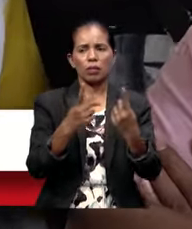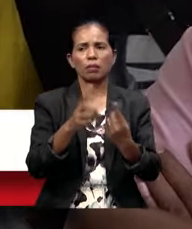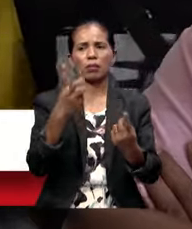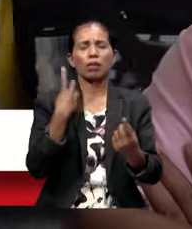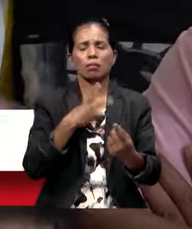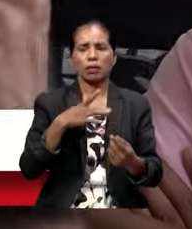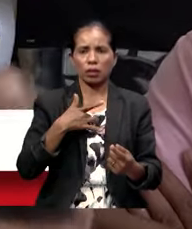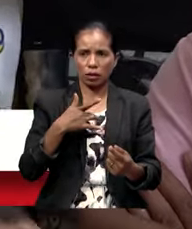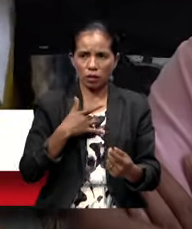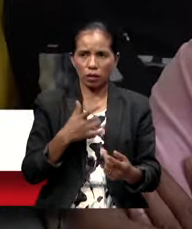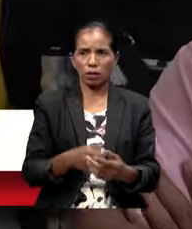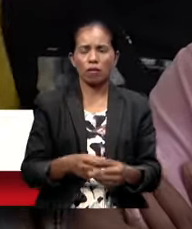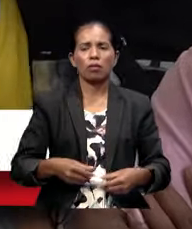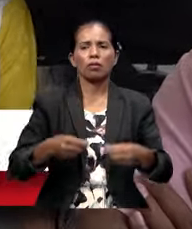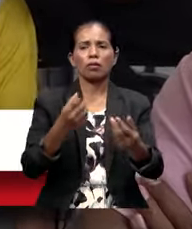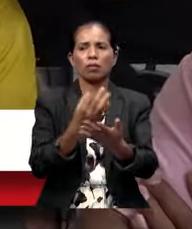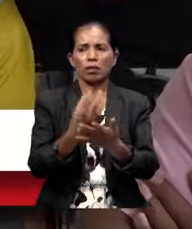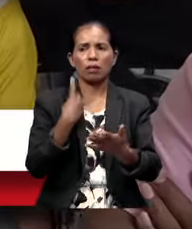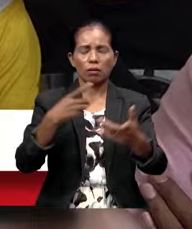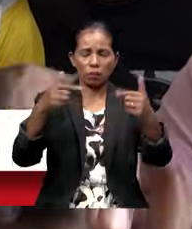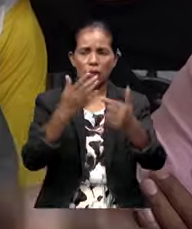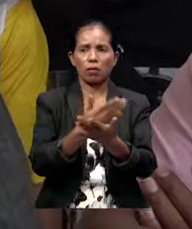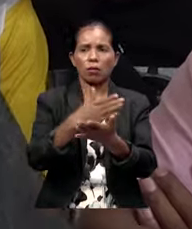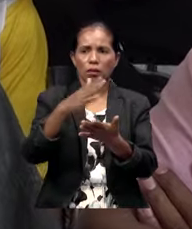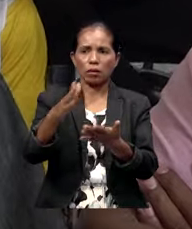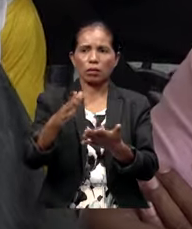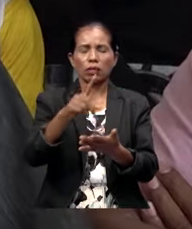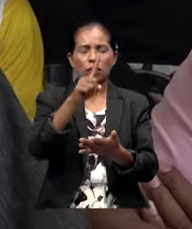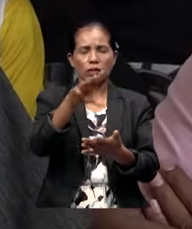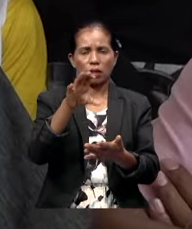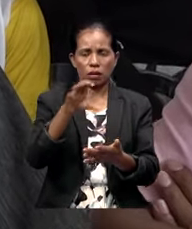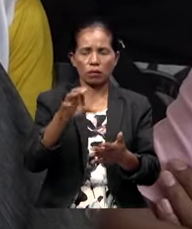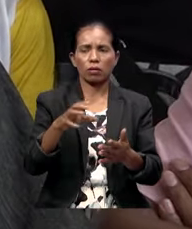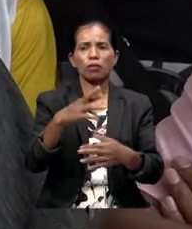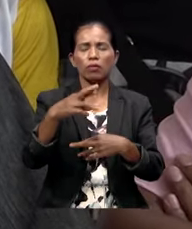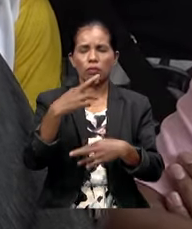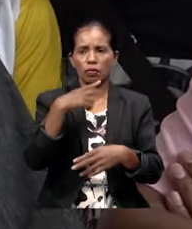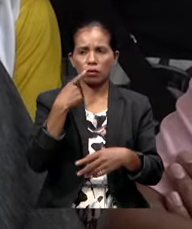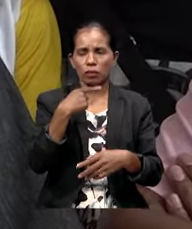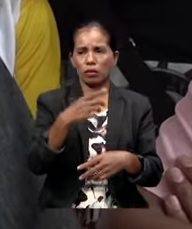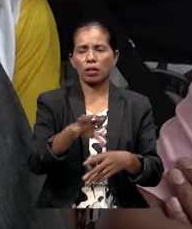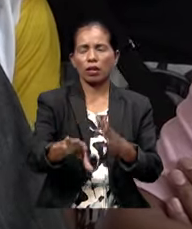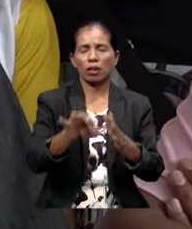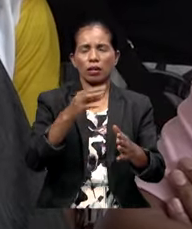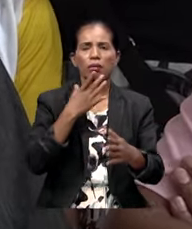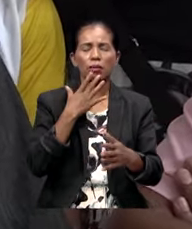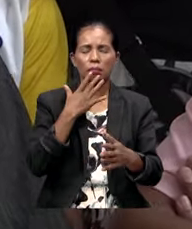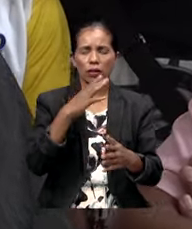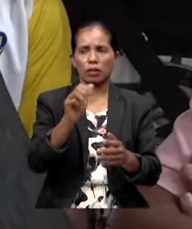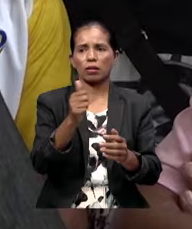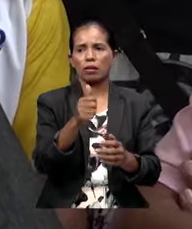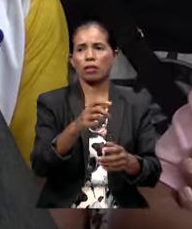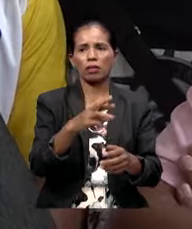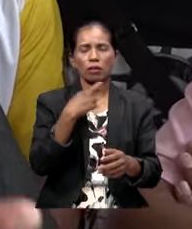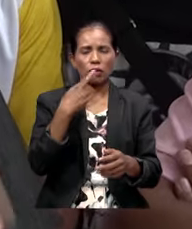bel sindikata ke po subsidi se ami mai ma kami sosa det ma kita 100 sak hetan masih mider sak sanul signifika kata fos ne la